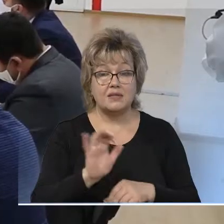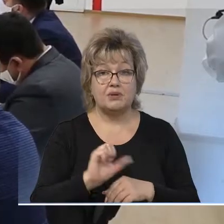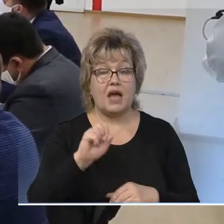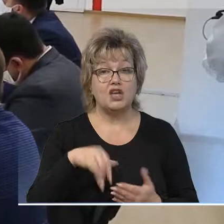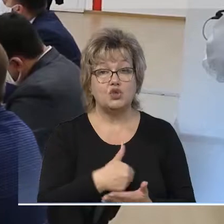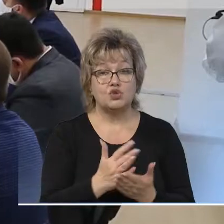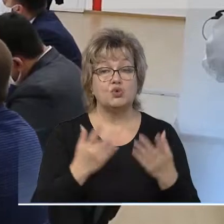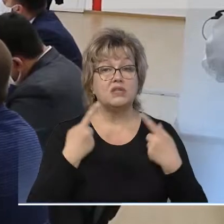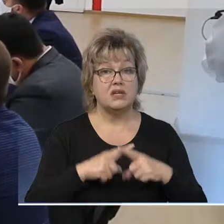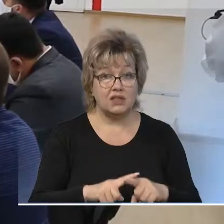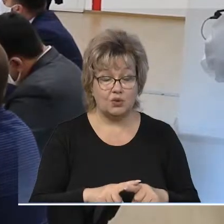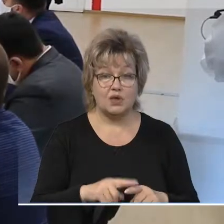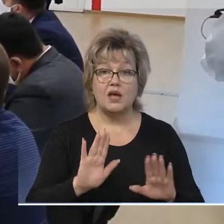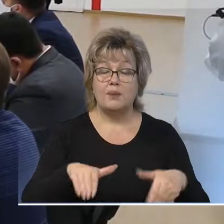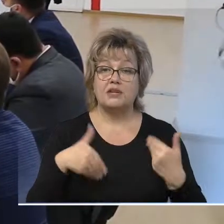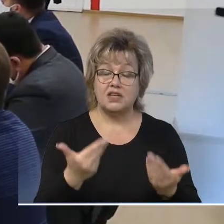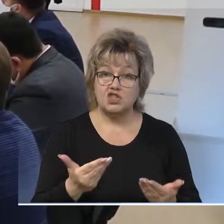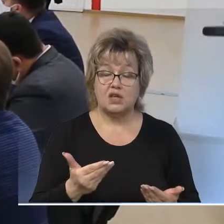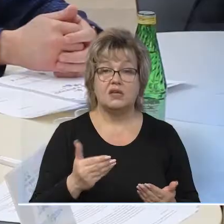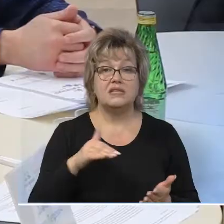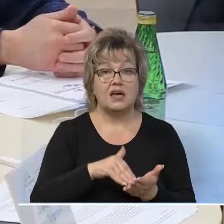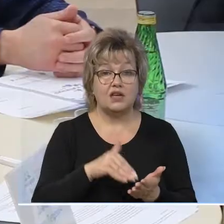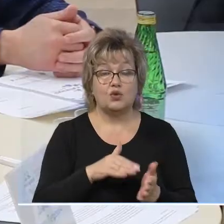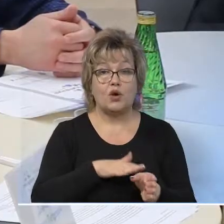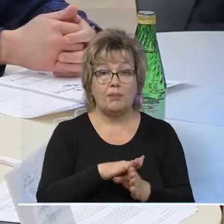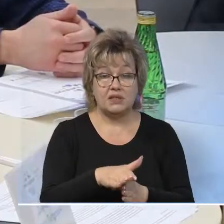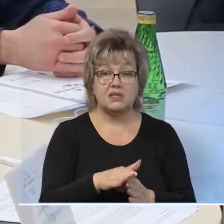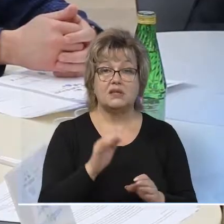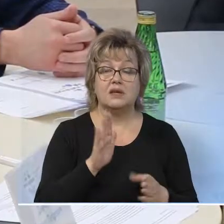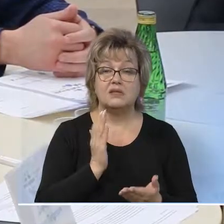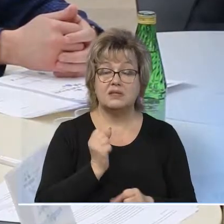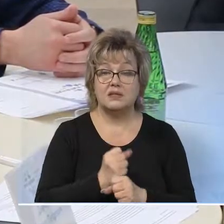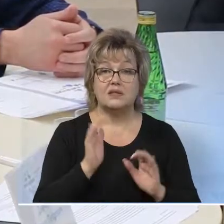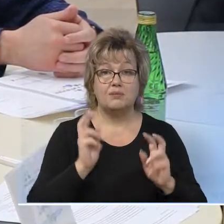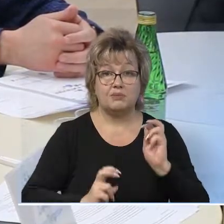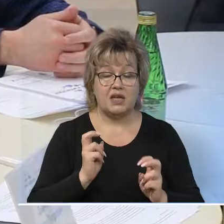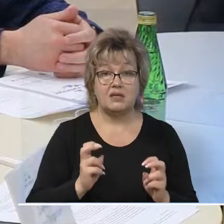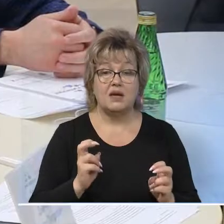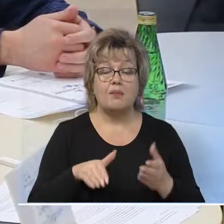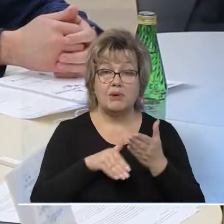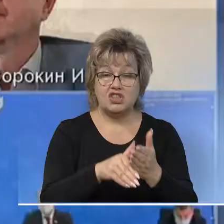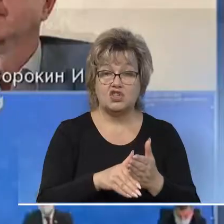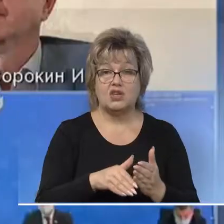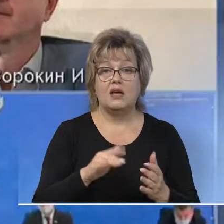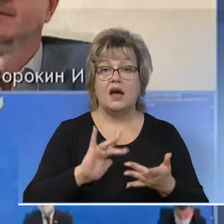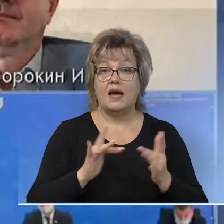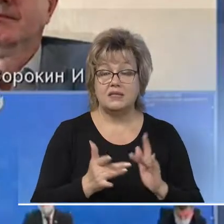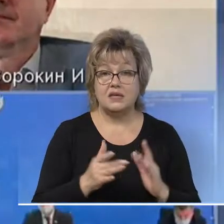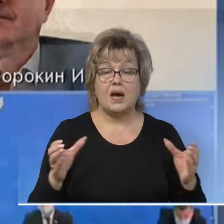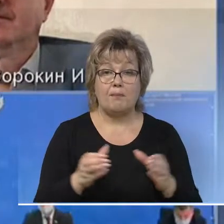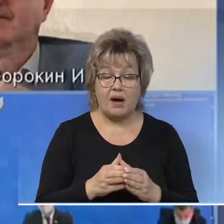экспорт, IT-услуг и технологий. Предложение из Таганрога создать полноценный кластер поддержки IT-компаний. Это